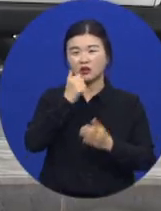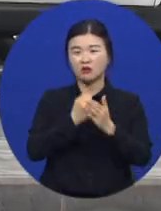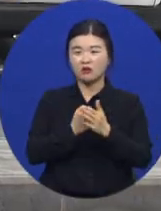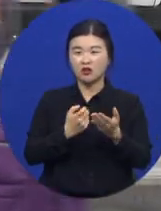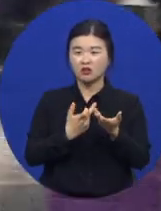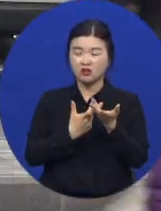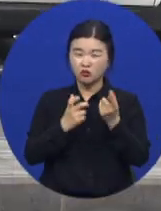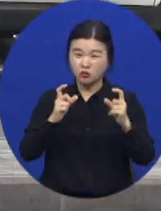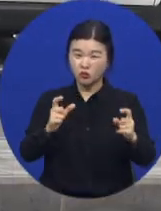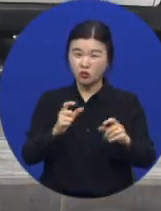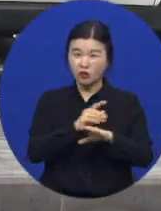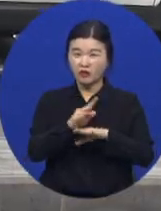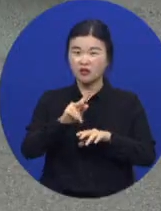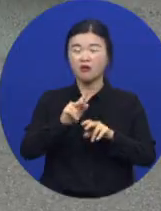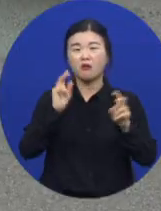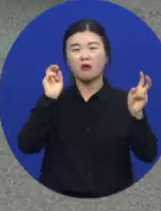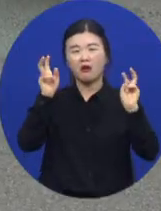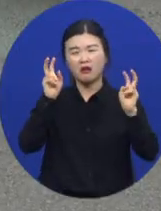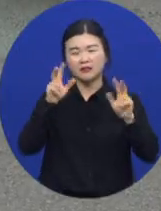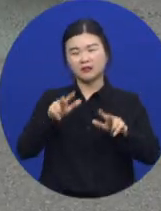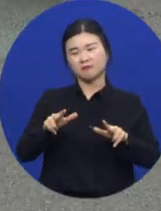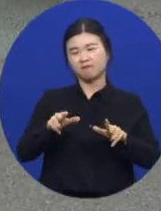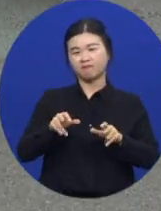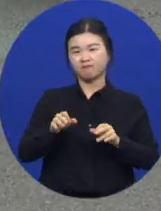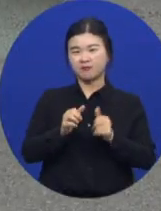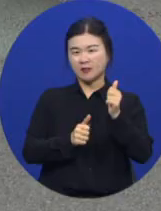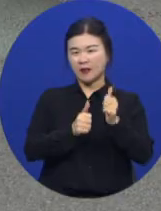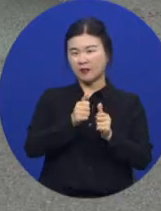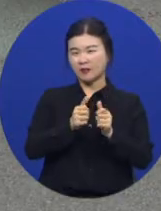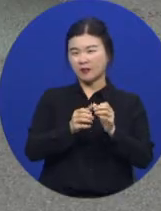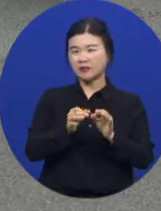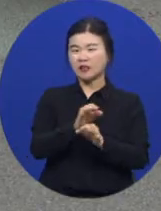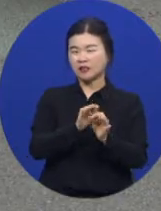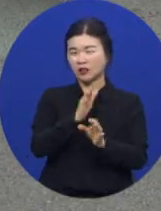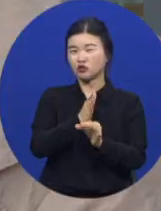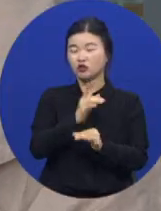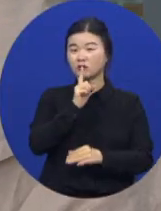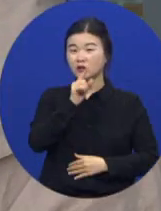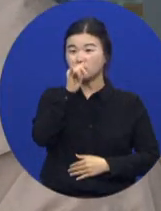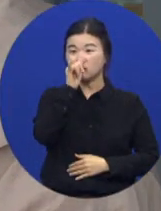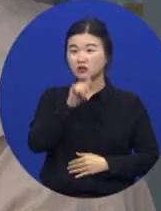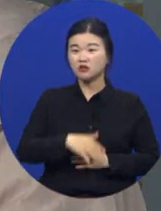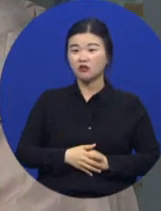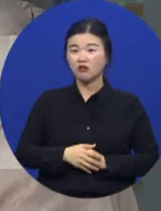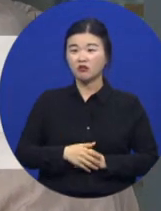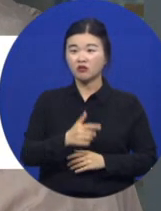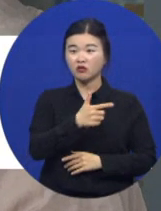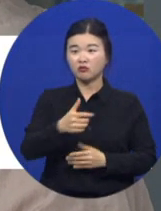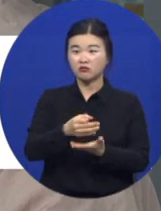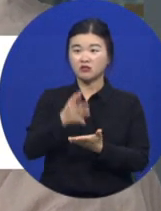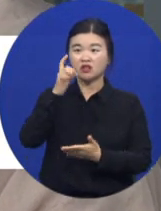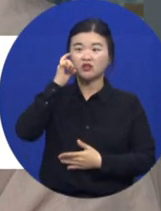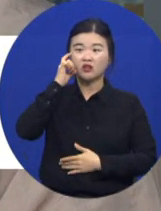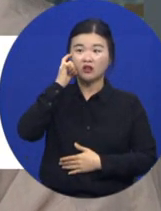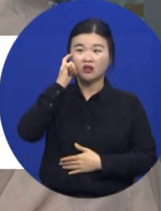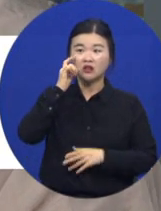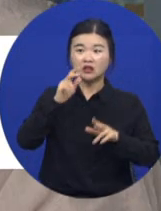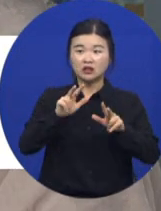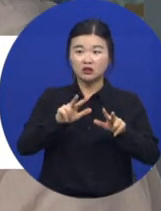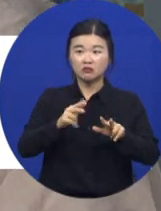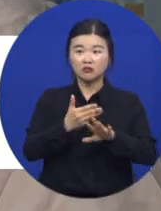도내 렌터카 업체들이 배짱 장사를 하고 있다는 소리도 나옵니다. 비싸다고 생각합니다. 지금